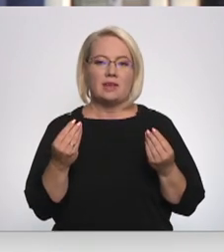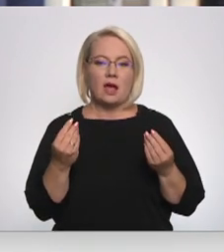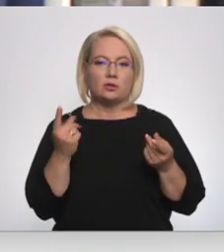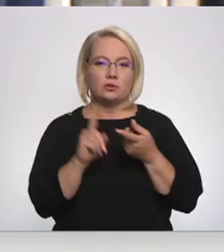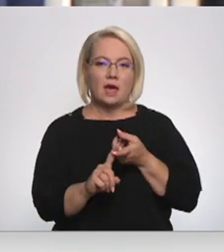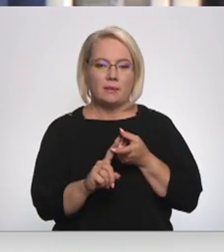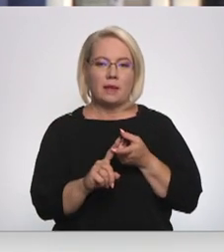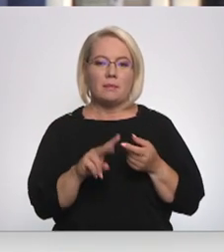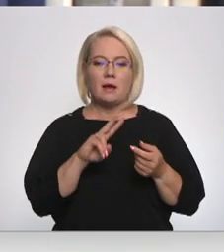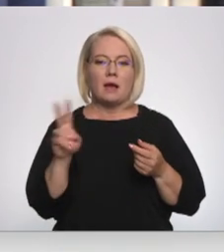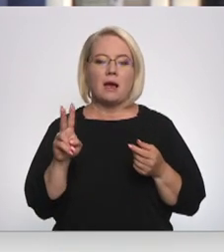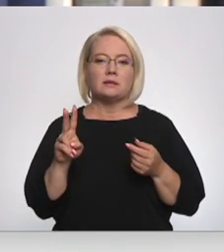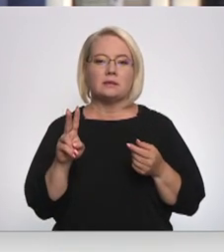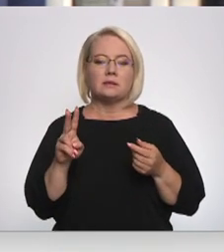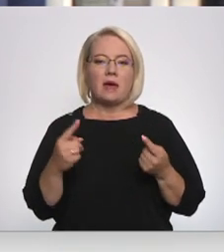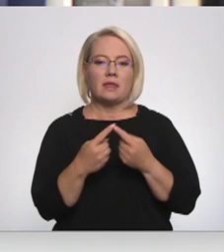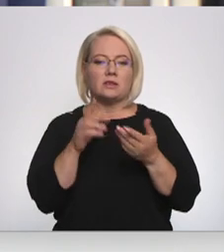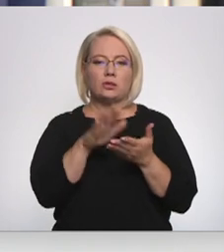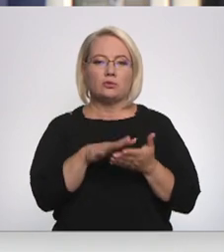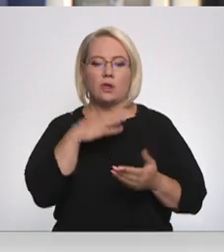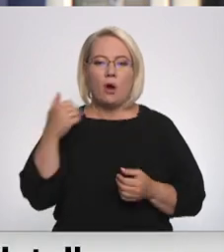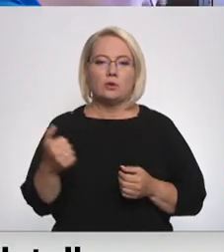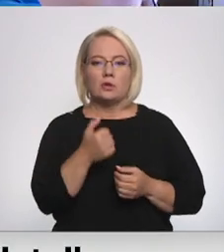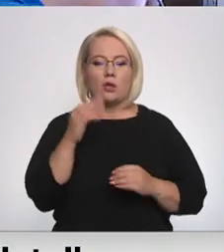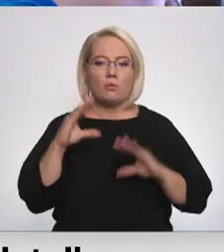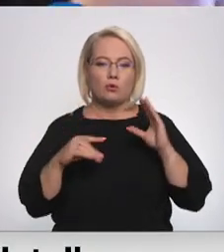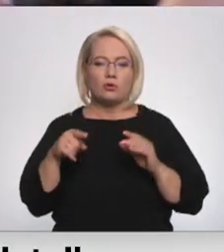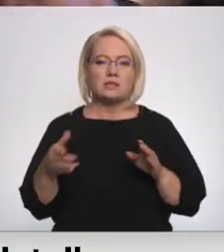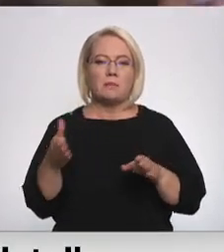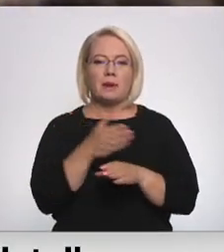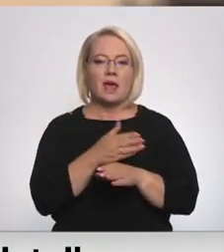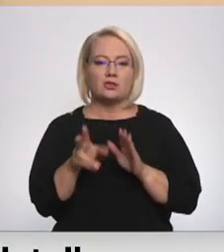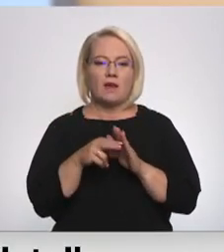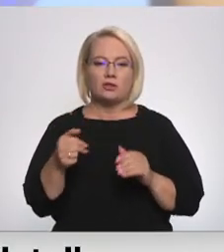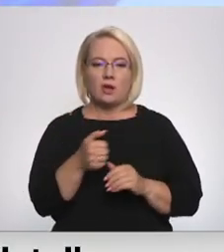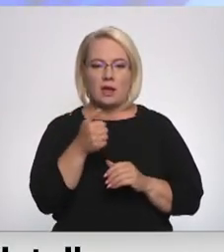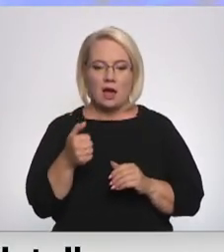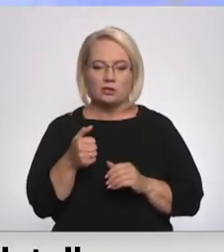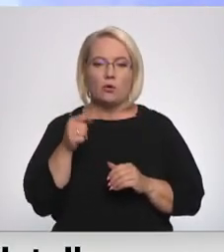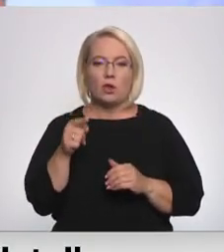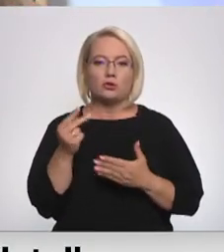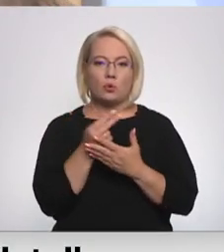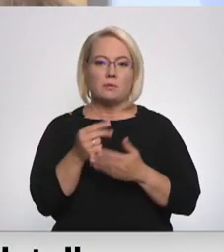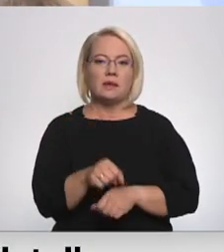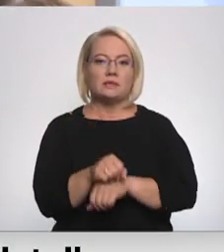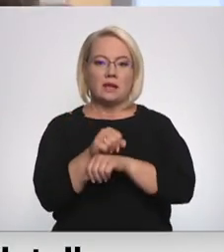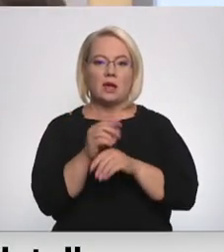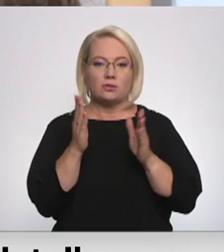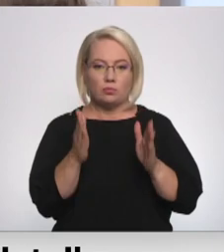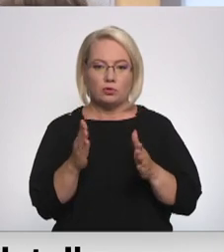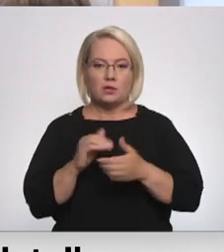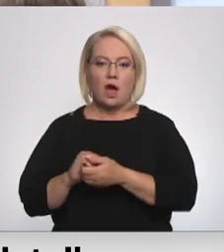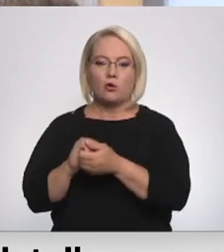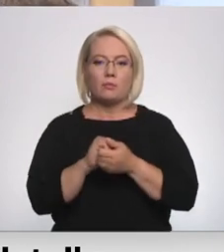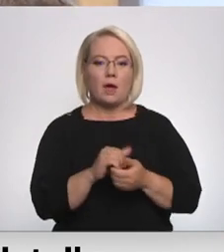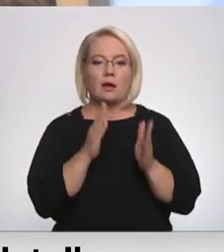kas atsturojas uz daudzgadu budžetu, šis ir priekšvēlēšanu gads. Un tas nozīmē, ka streiks visticamāk būs. Arotbiedrība